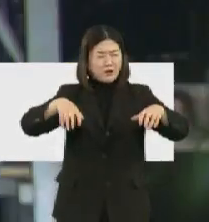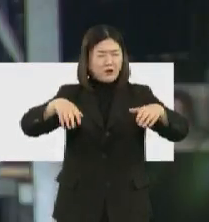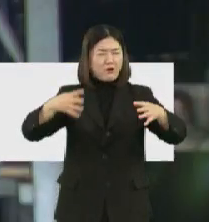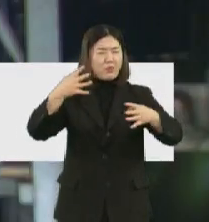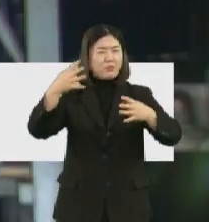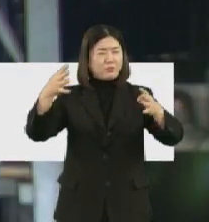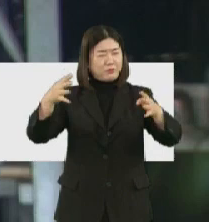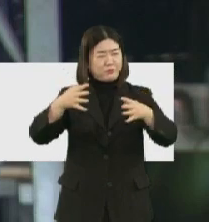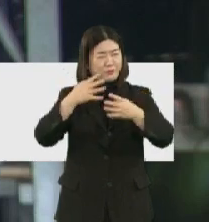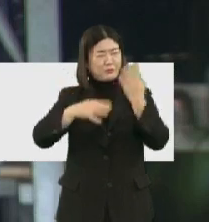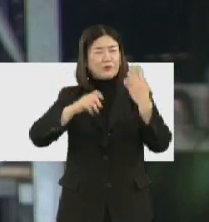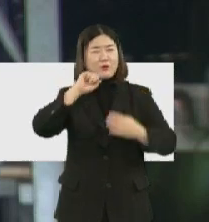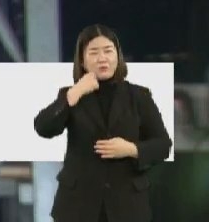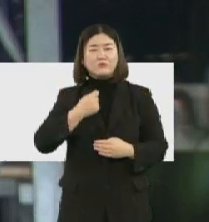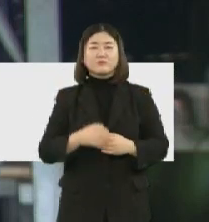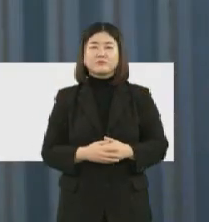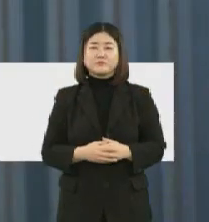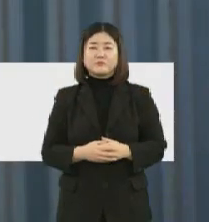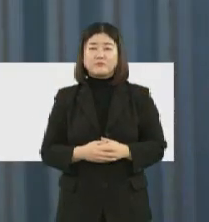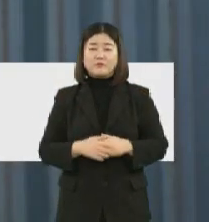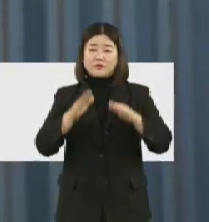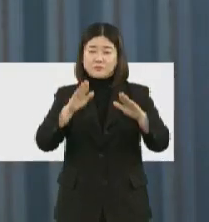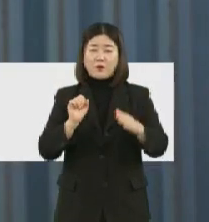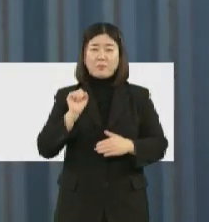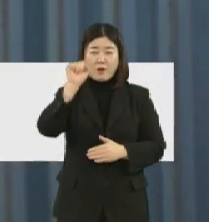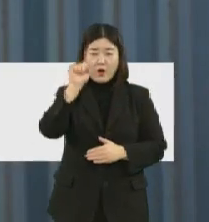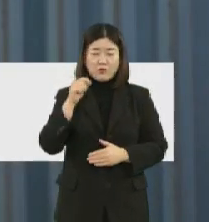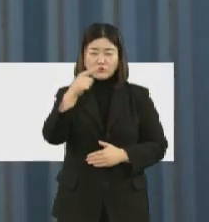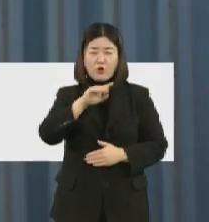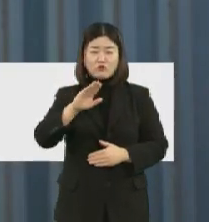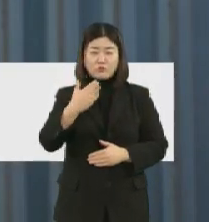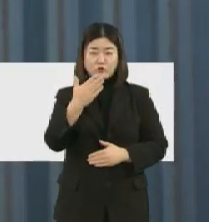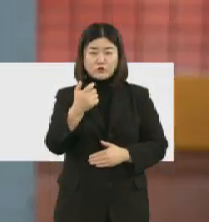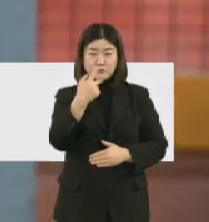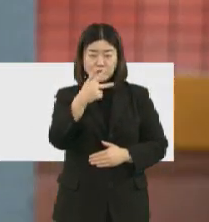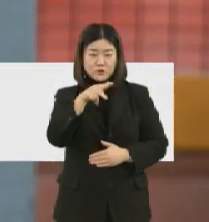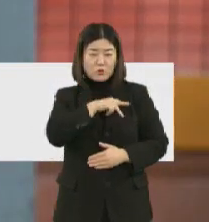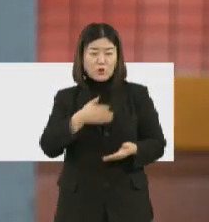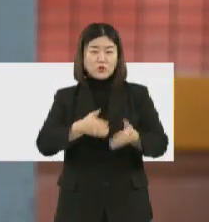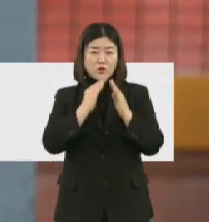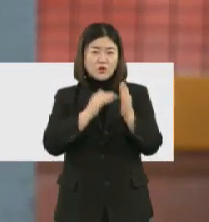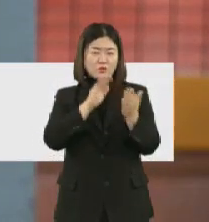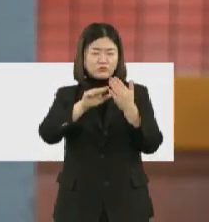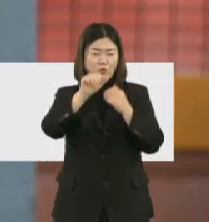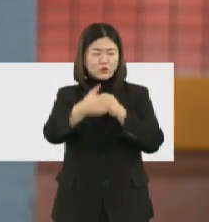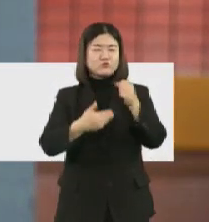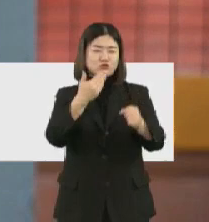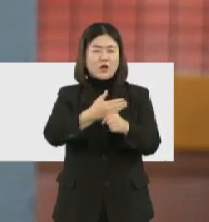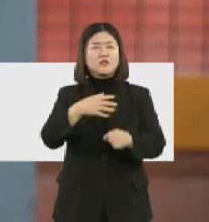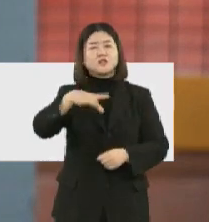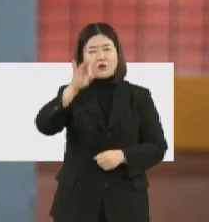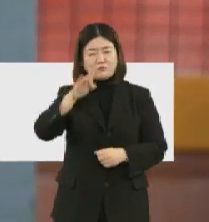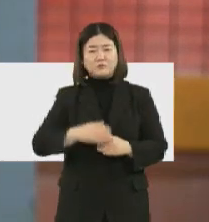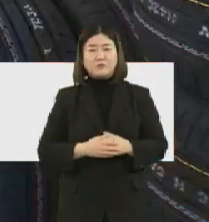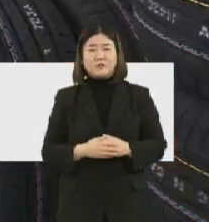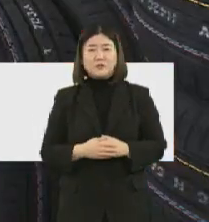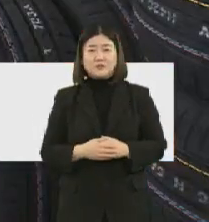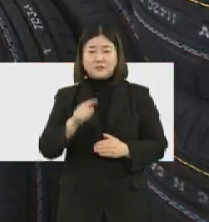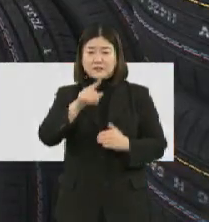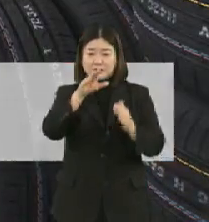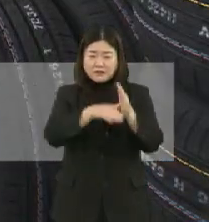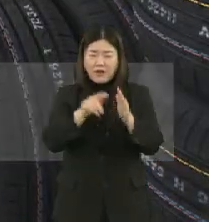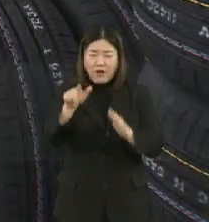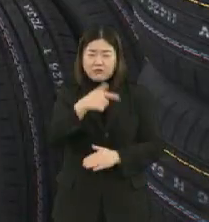입장이 좁혀지지 않고 있습니다 이번 총파업은 1962년 노조 설립 이후 59년 만에 처음이며 이